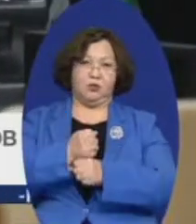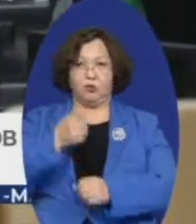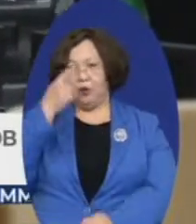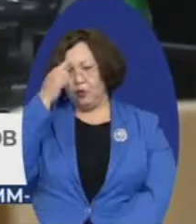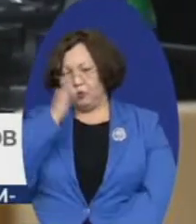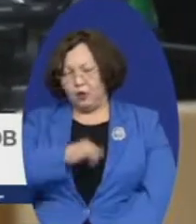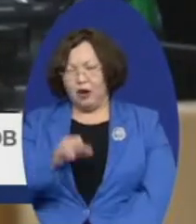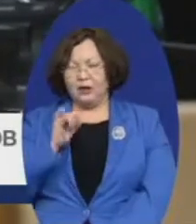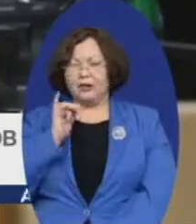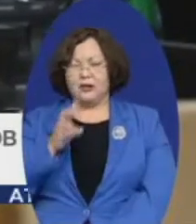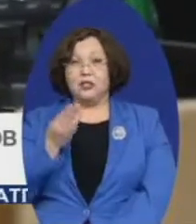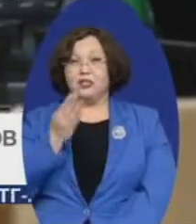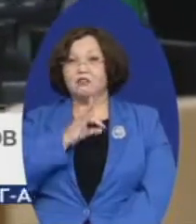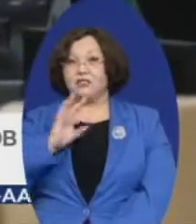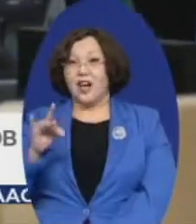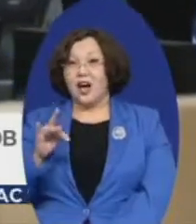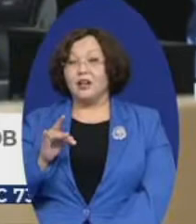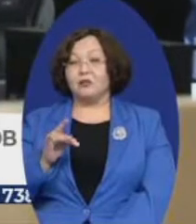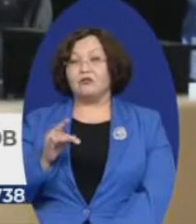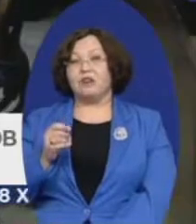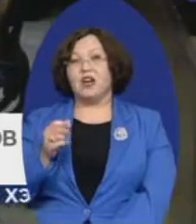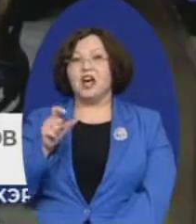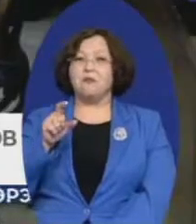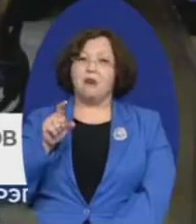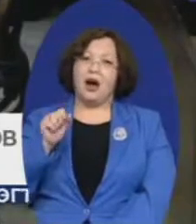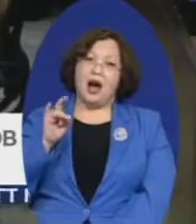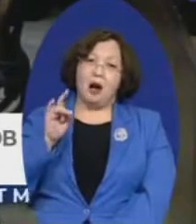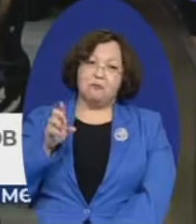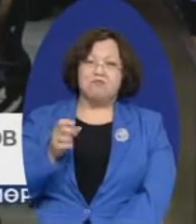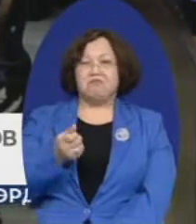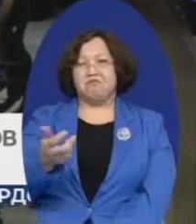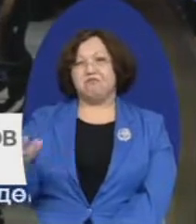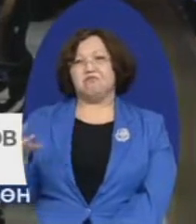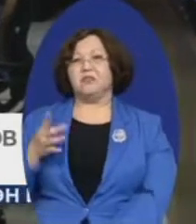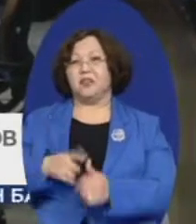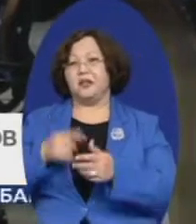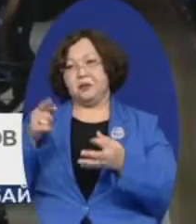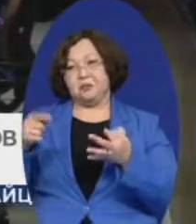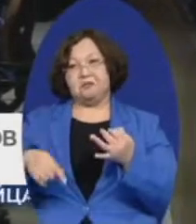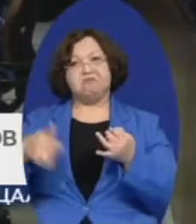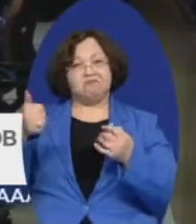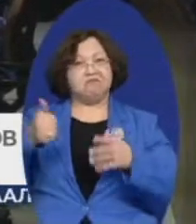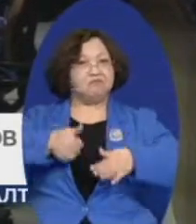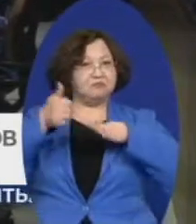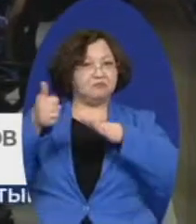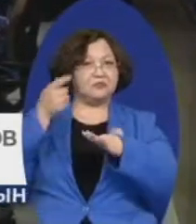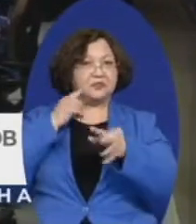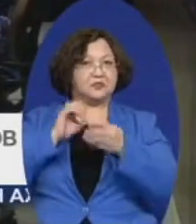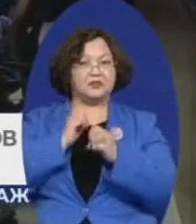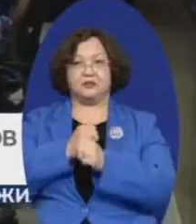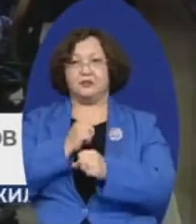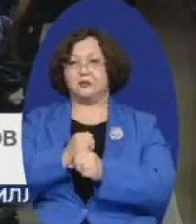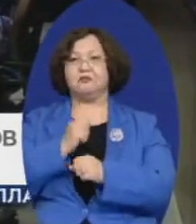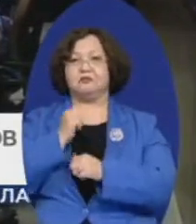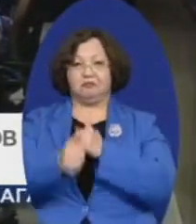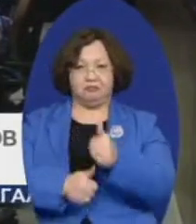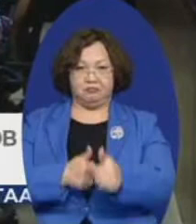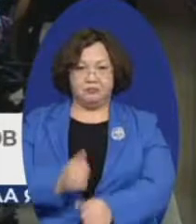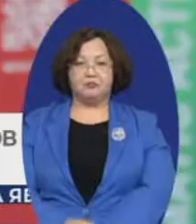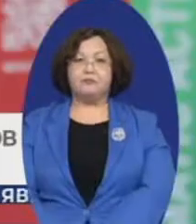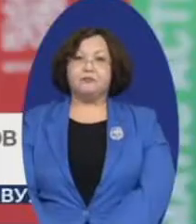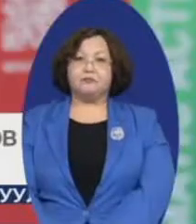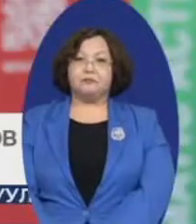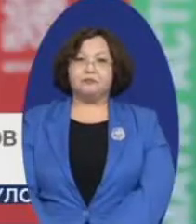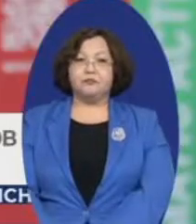Монгол, Аргентин, Испан, Швейцарийн холбооны улс, Арабын нэгдсэн Эмират улсуудыг нэрлсэн. Ингэж боловсролын салбарт ивлүүлсэн хэд хэдэн санаачлалыг үнэлсэн